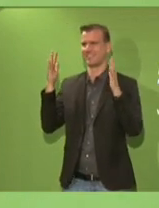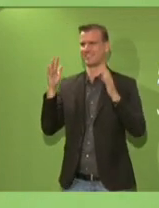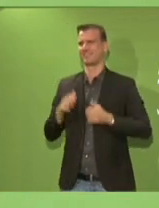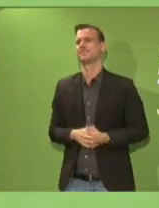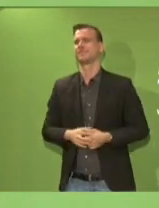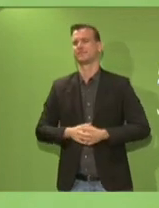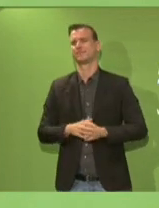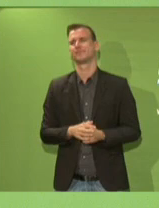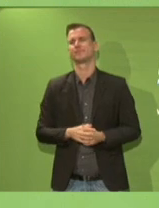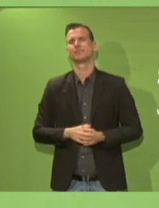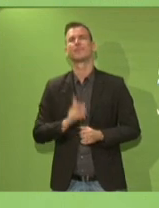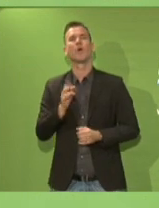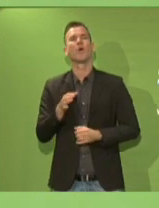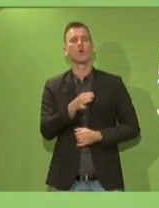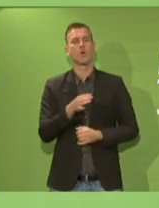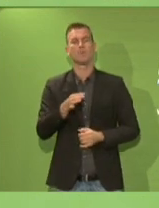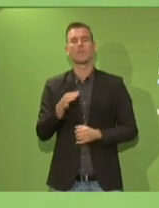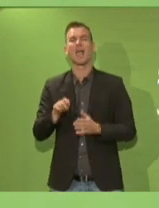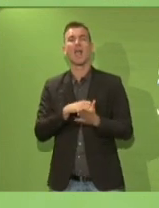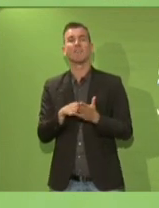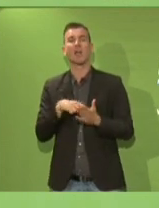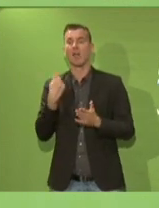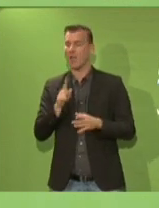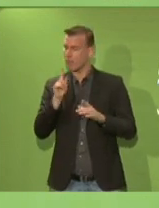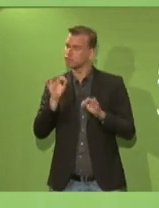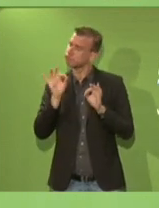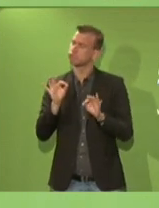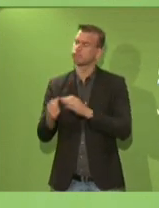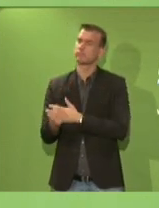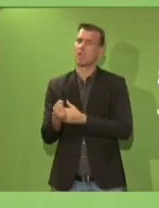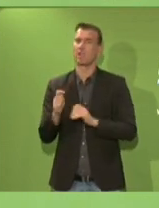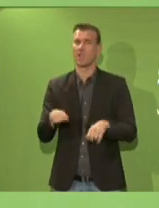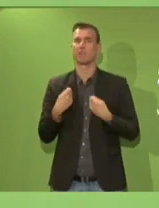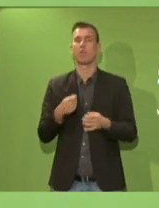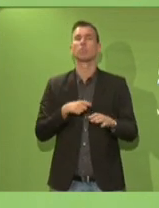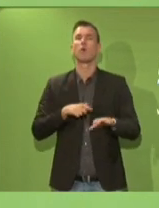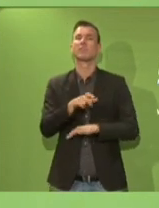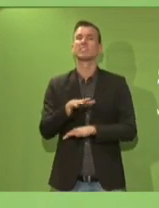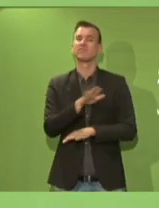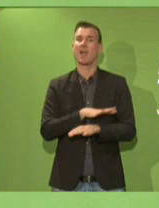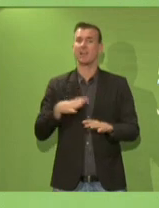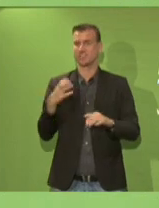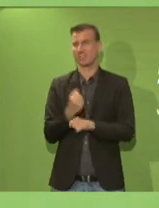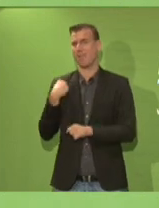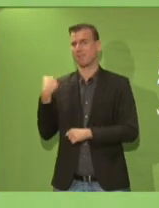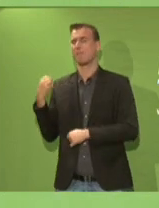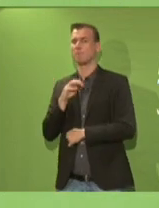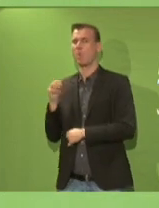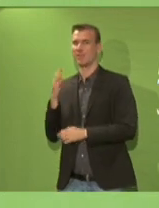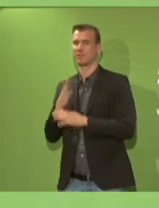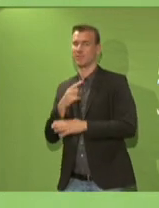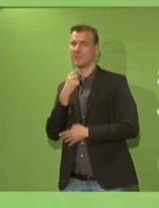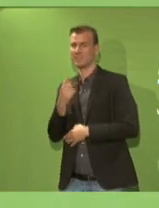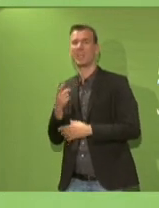Und wir haben auch bei den Kommunalwahlen starke Ergebnisse erzielt. In Nordrhein-Westfalen ist es gelungen, das hat Monika eben gesagt, an